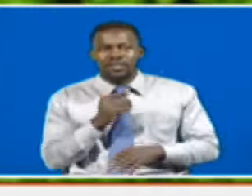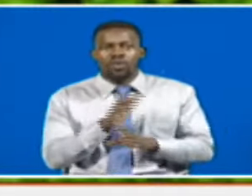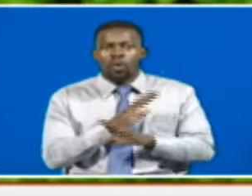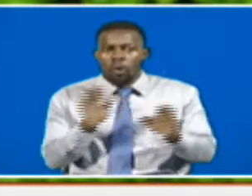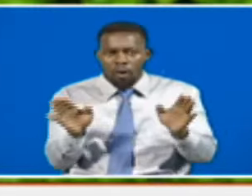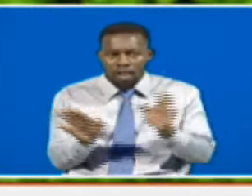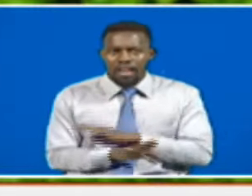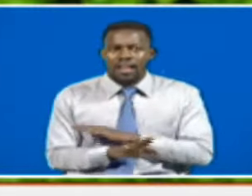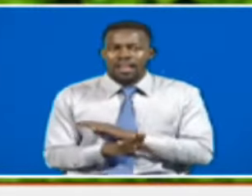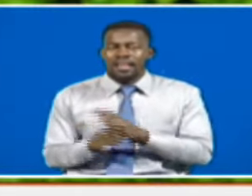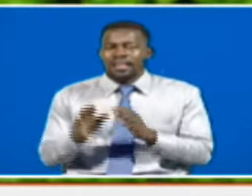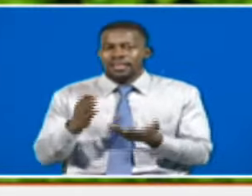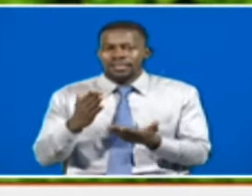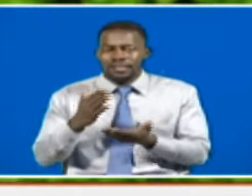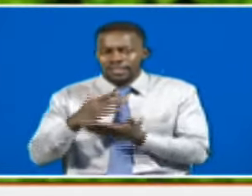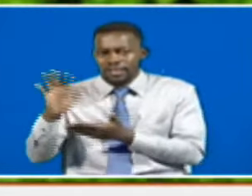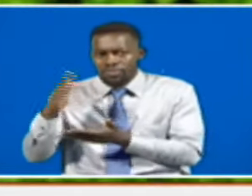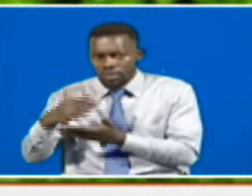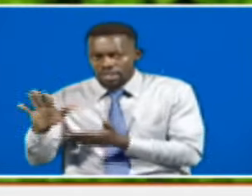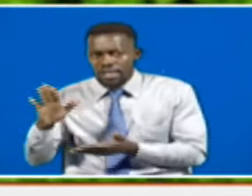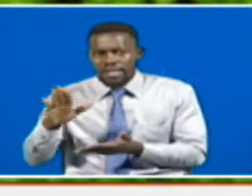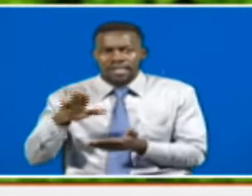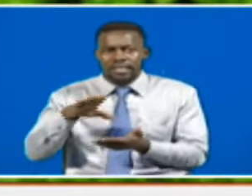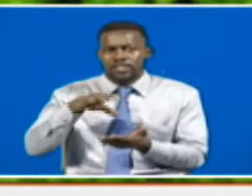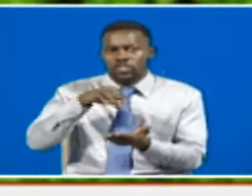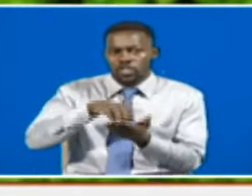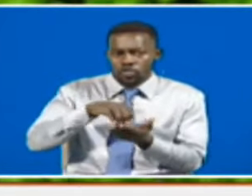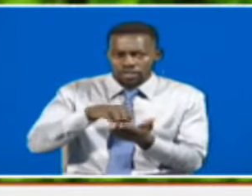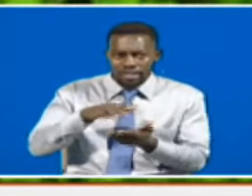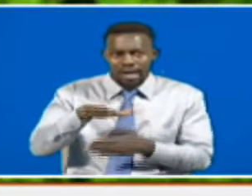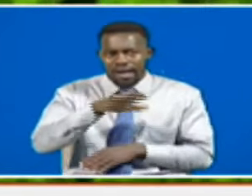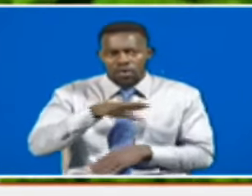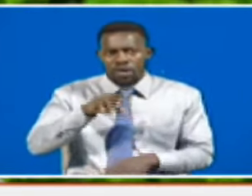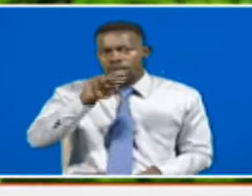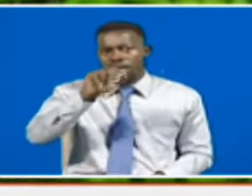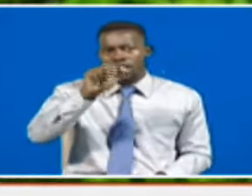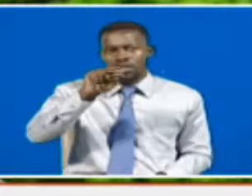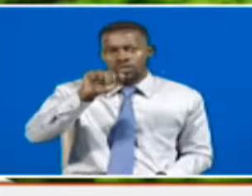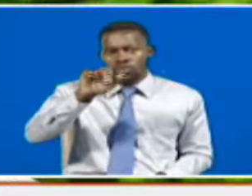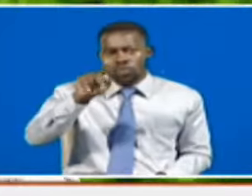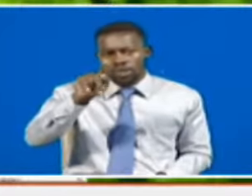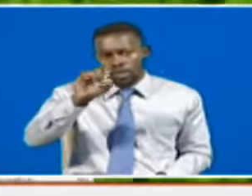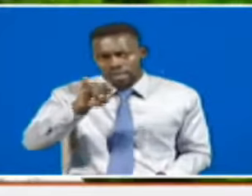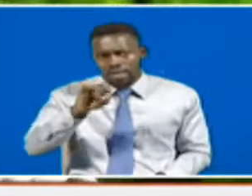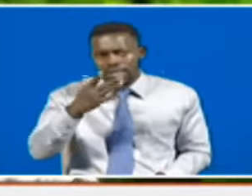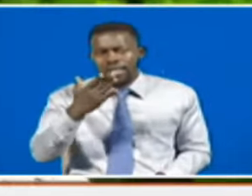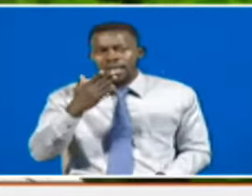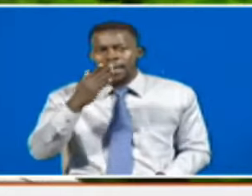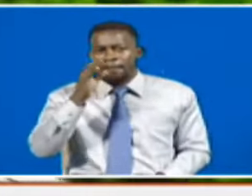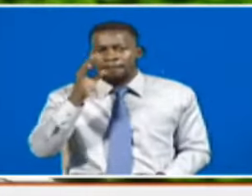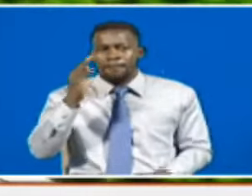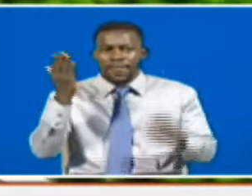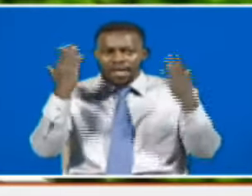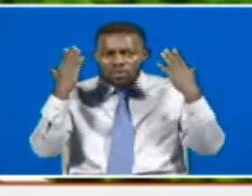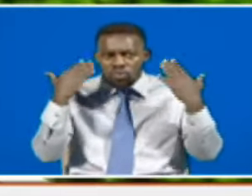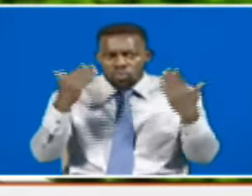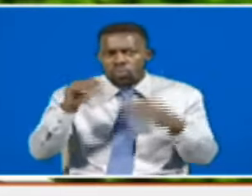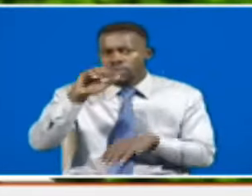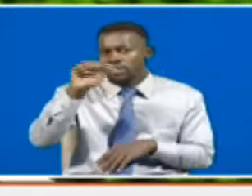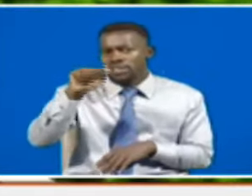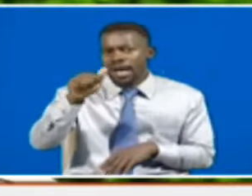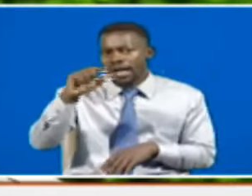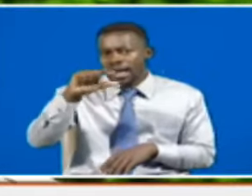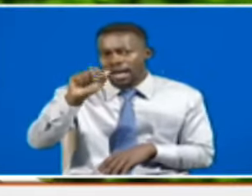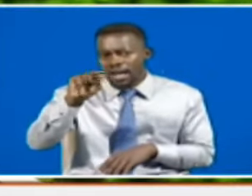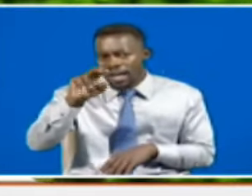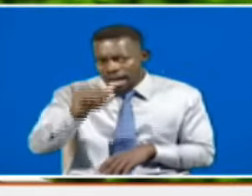sita kutoka pande ile ya Nanyuki, Meru, Sagana na kwingine, ya